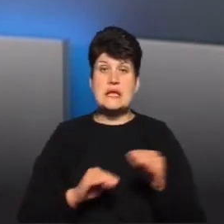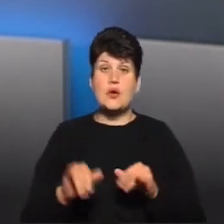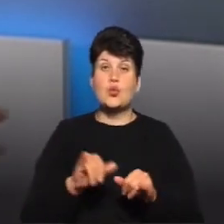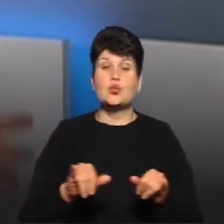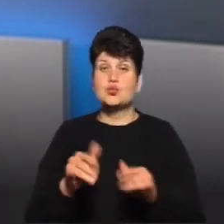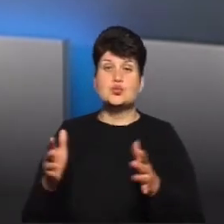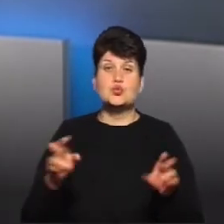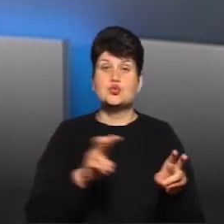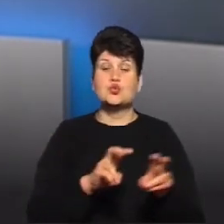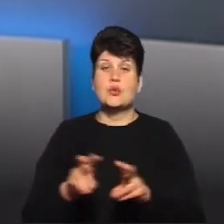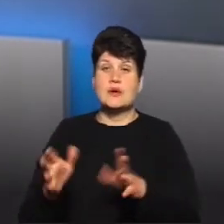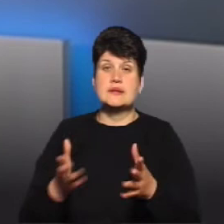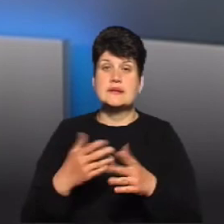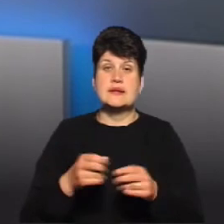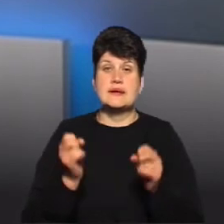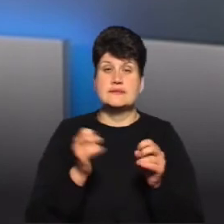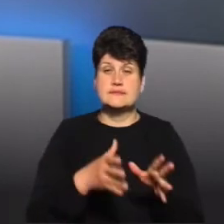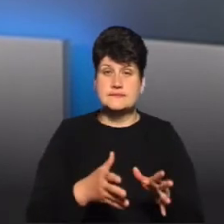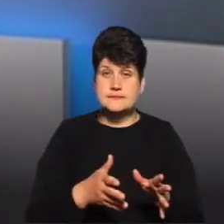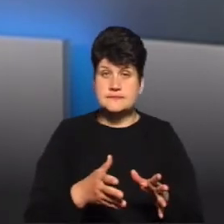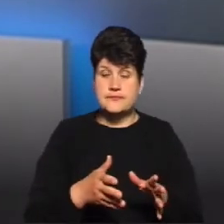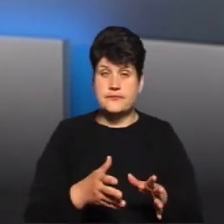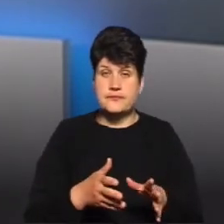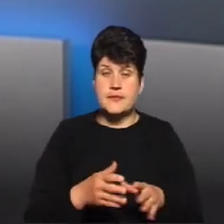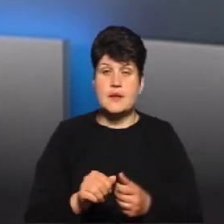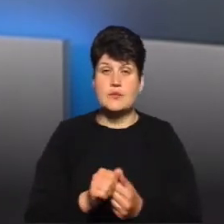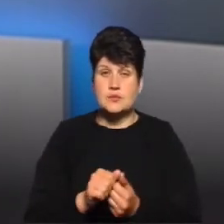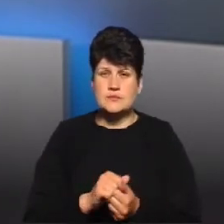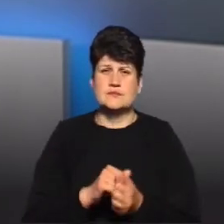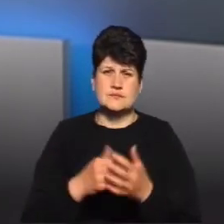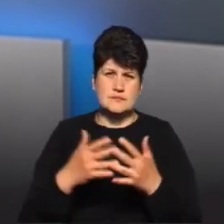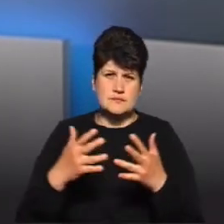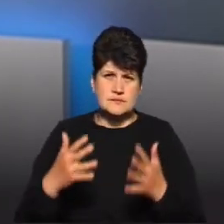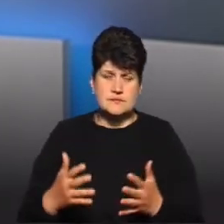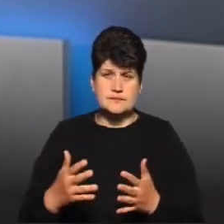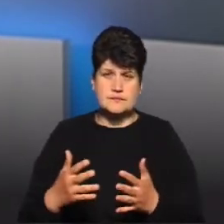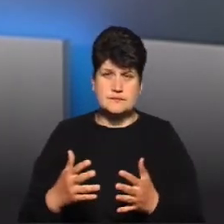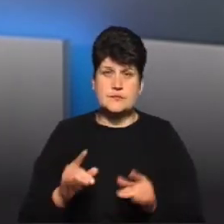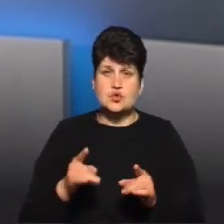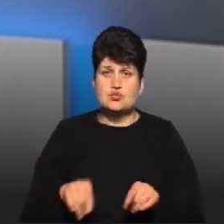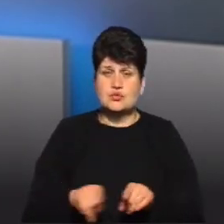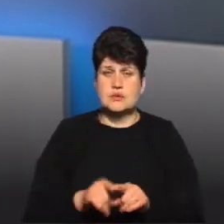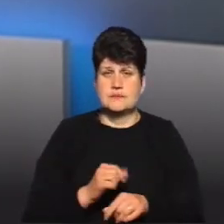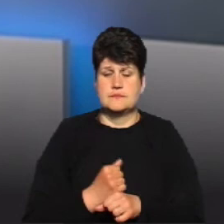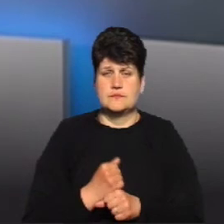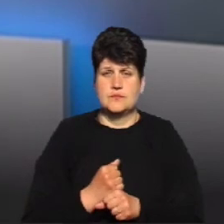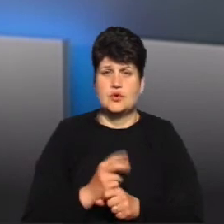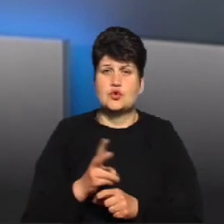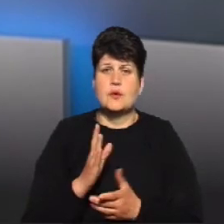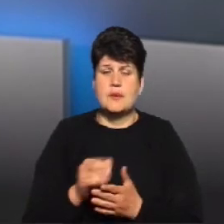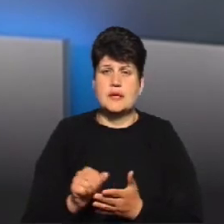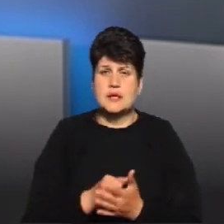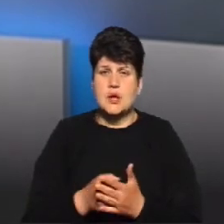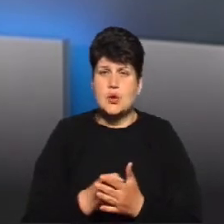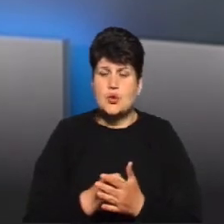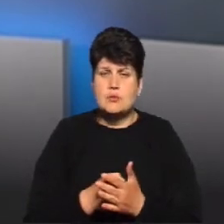пункти, де їх потрібно здати, той самий папір і так далі. Чому так відбувається? Хто має лобіювати зрушення